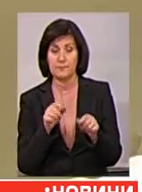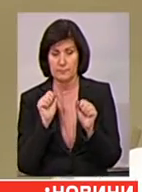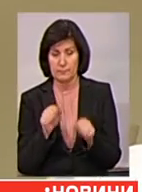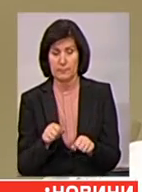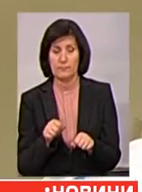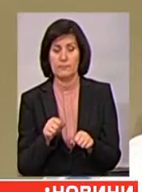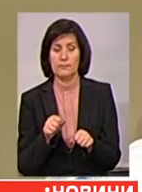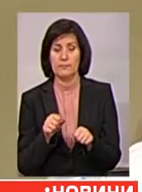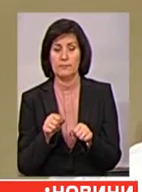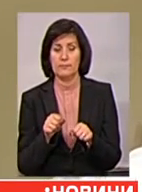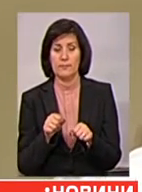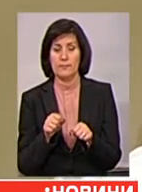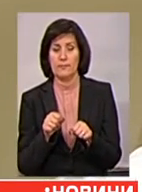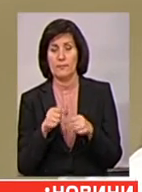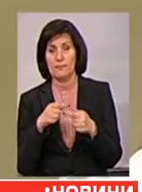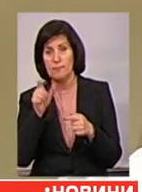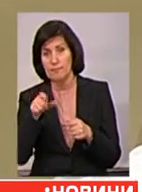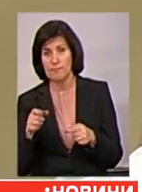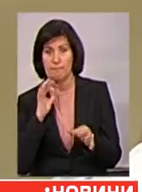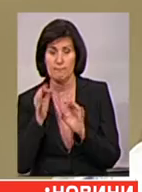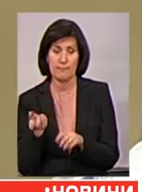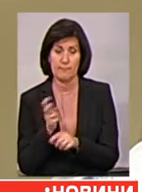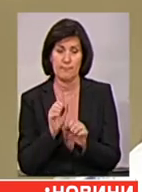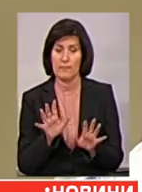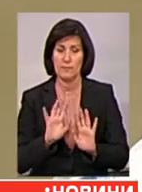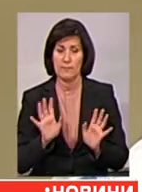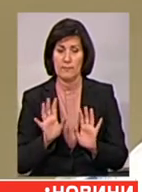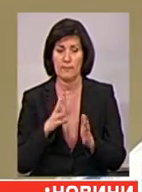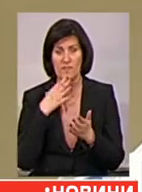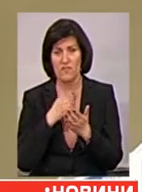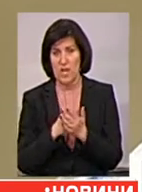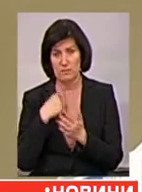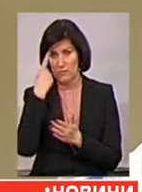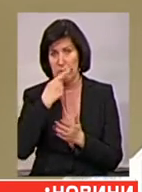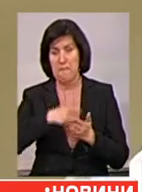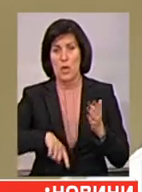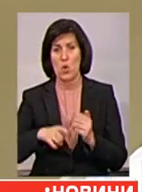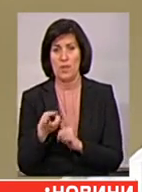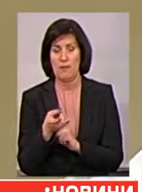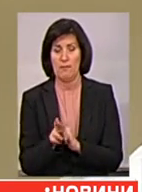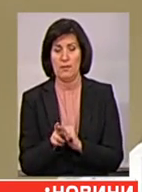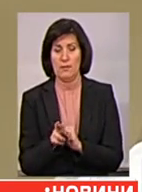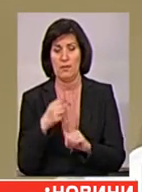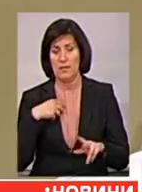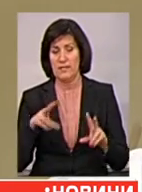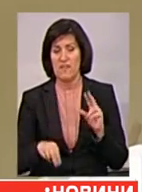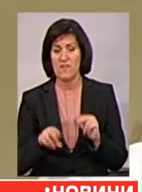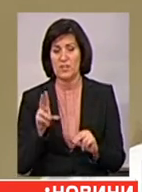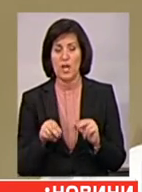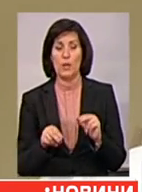ви порадити іншим людям приходити і здавати кров? Ні, це власне переконання. Тут, я вважаю,